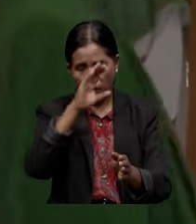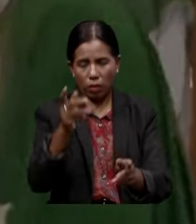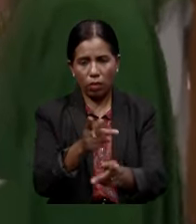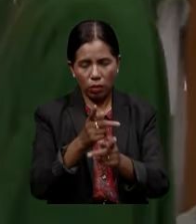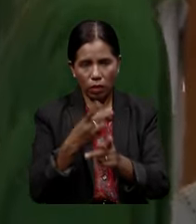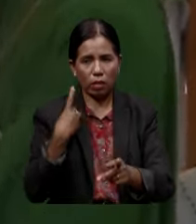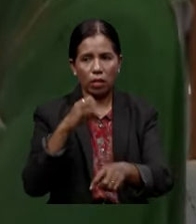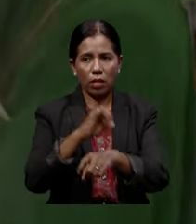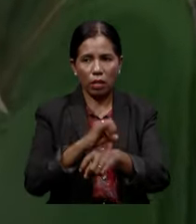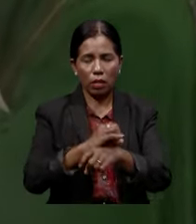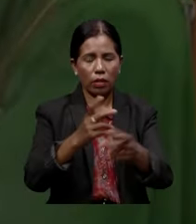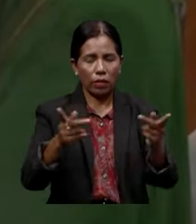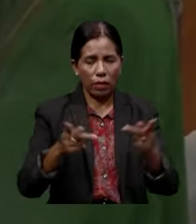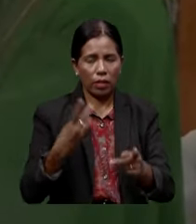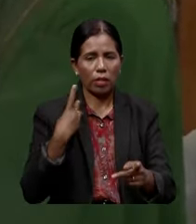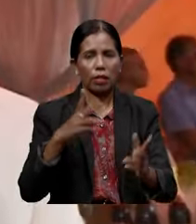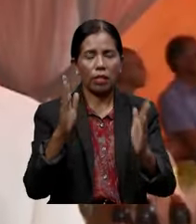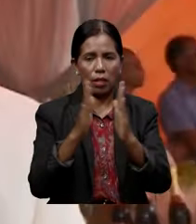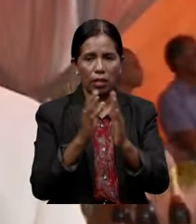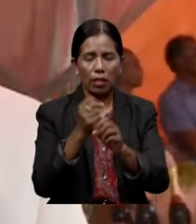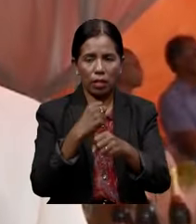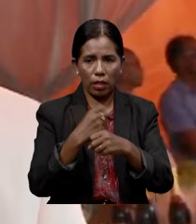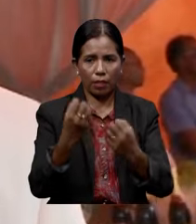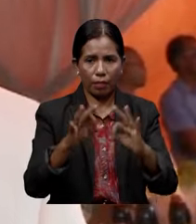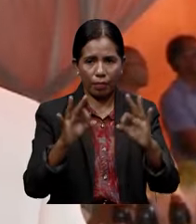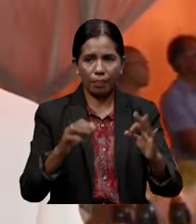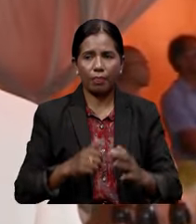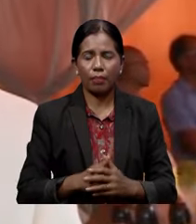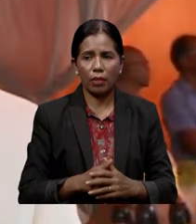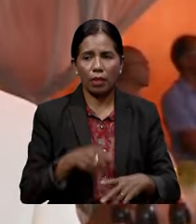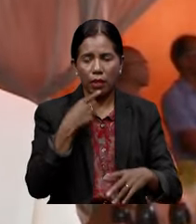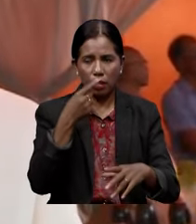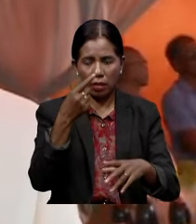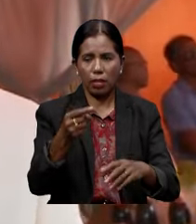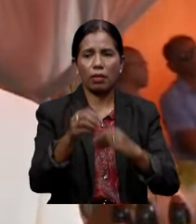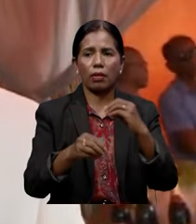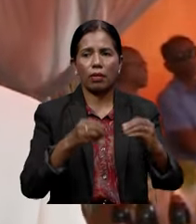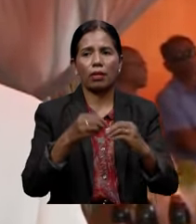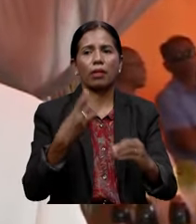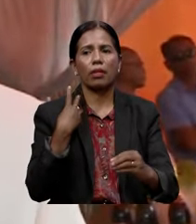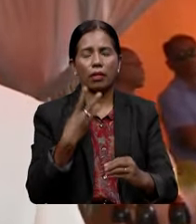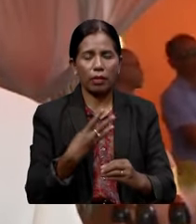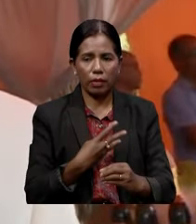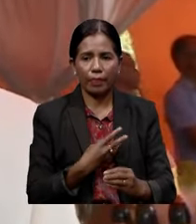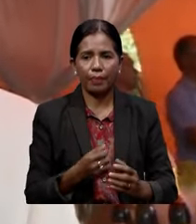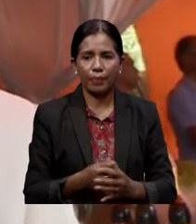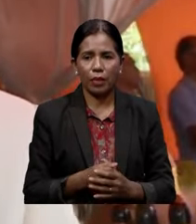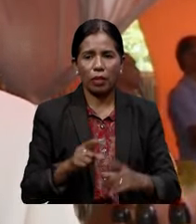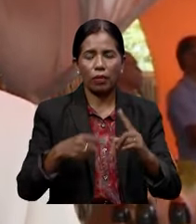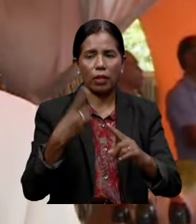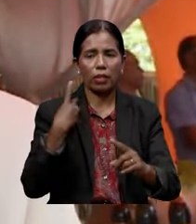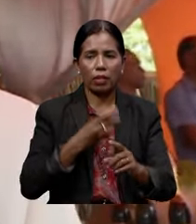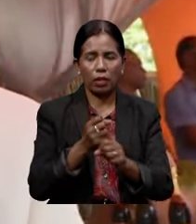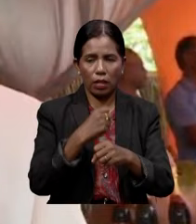igreja fate no oração ne bema ko inte kriona. Hanesa no milia de hanona kata ita wajirita